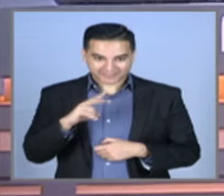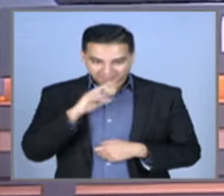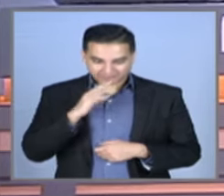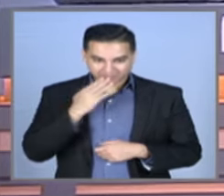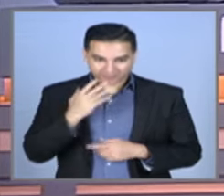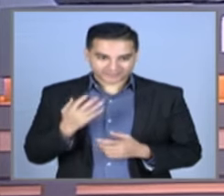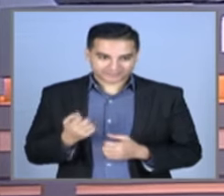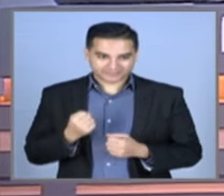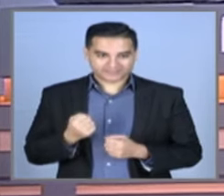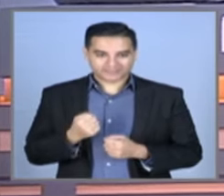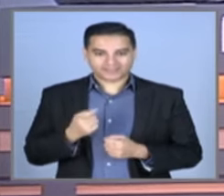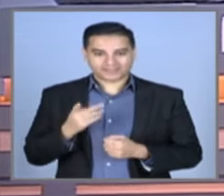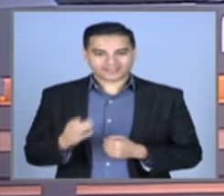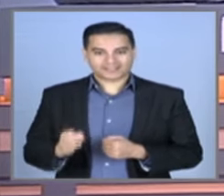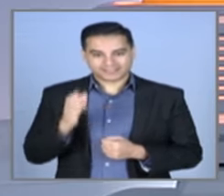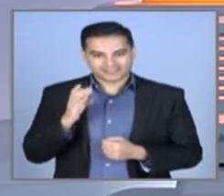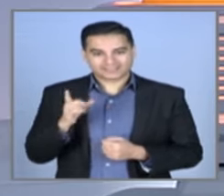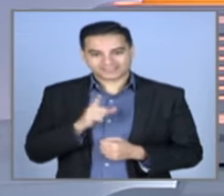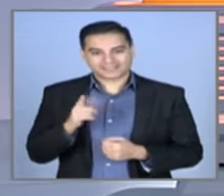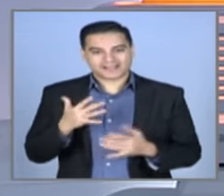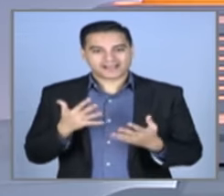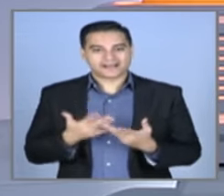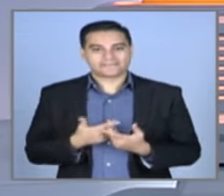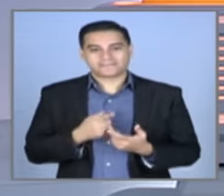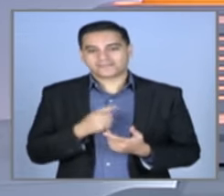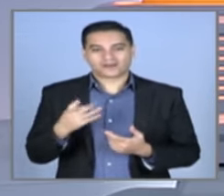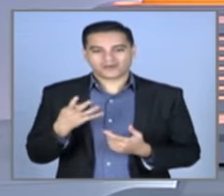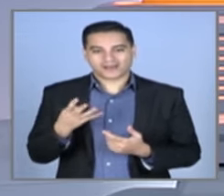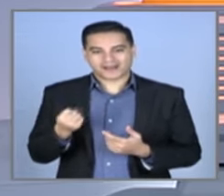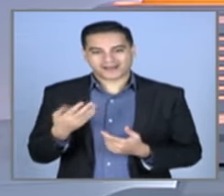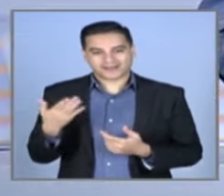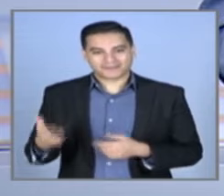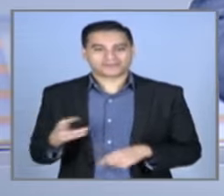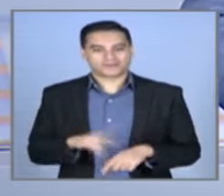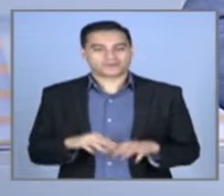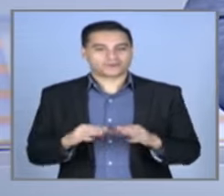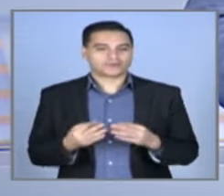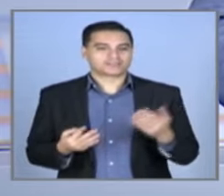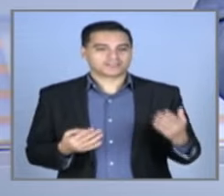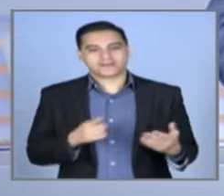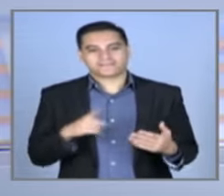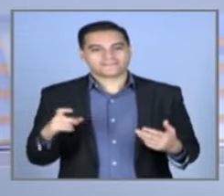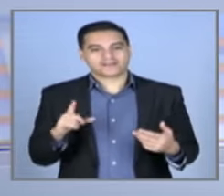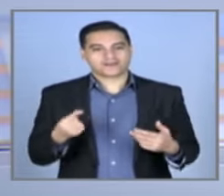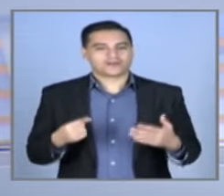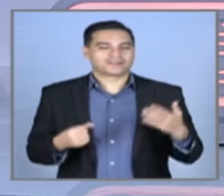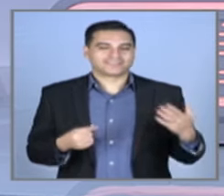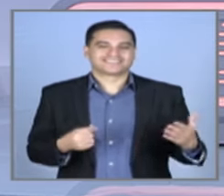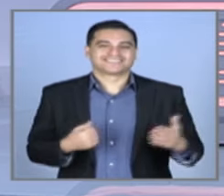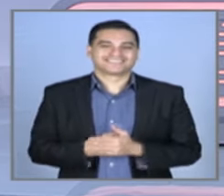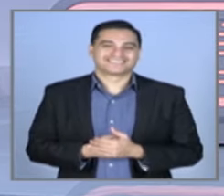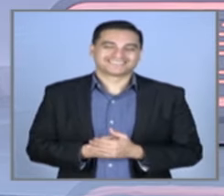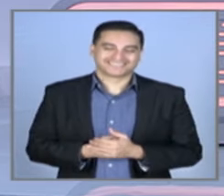أنقذته. 30 نقطة، النتيجة اتغيرت. 140 عائلة جاد، 115 عائلة